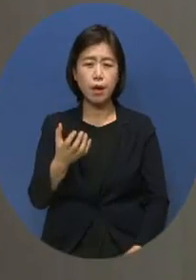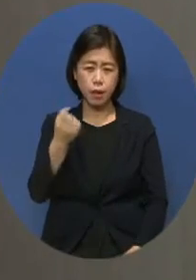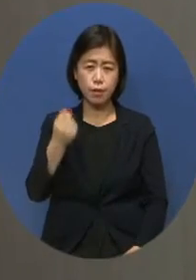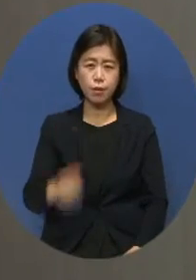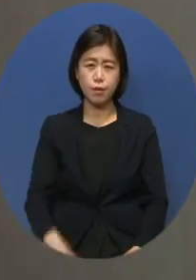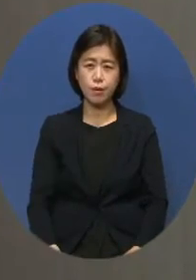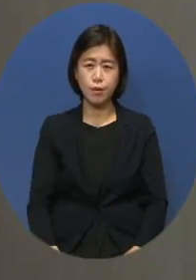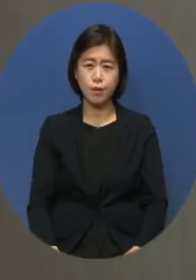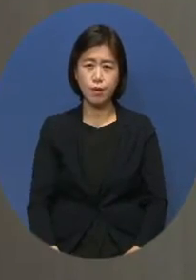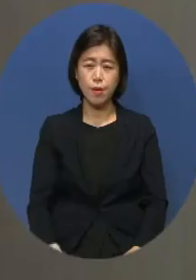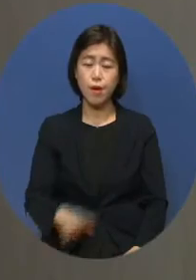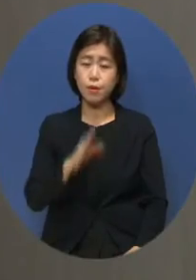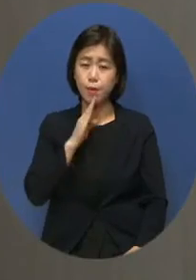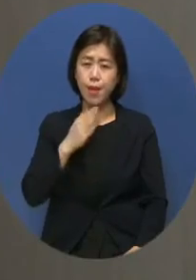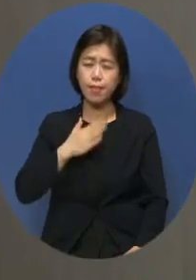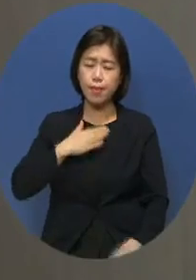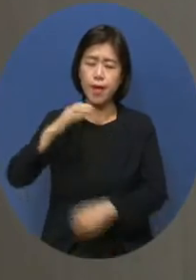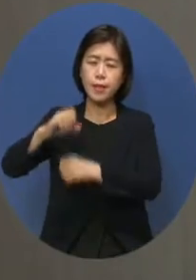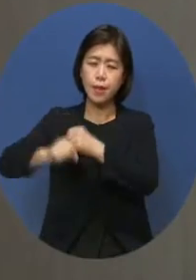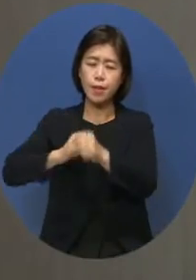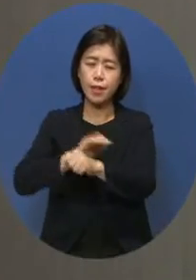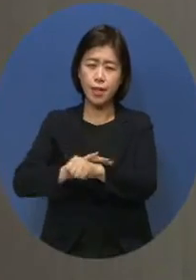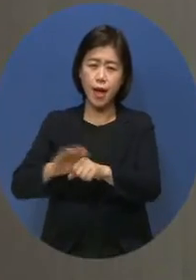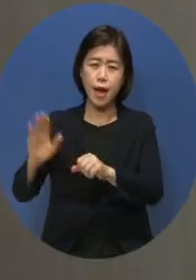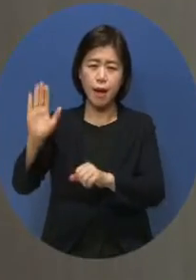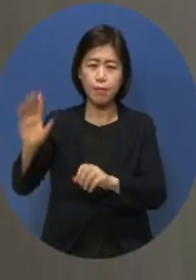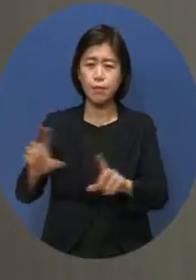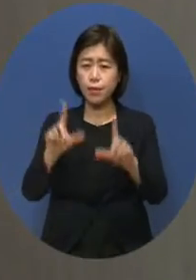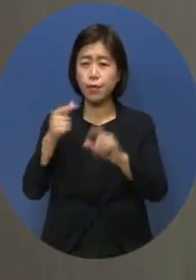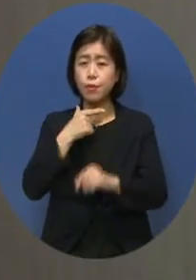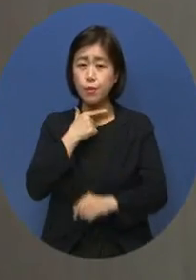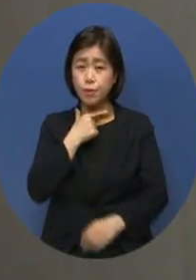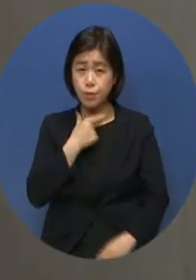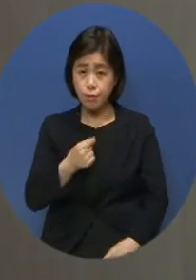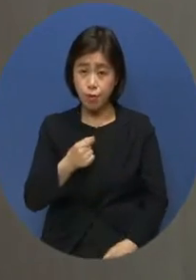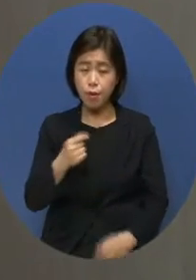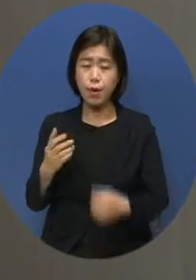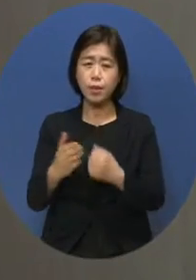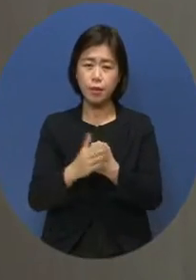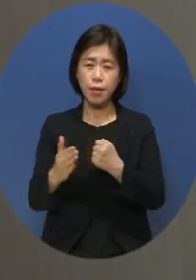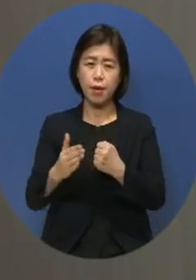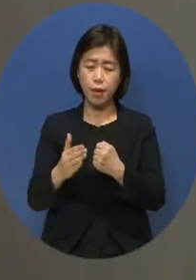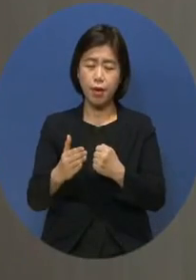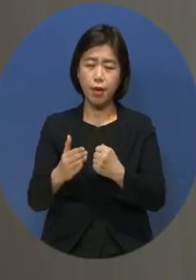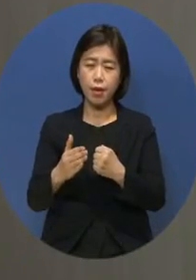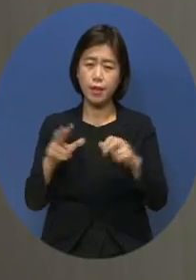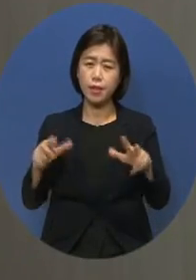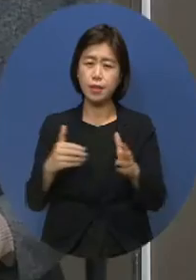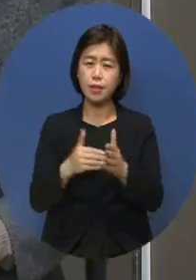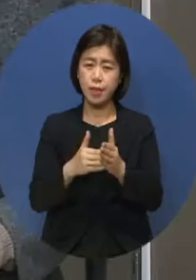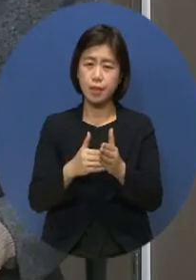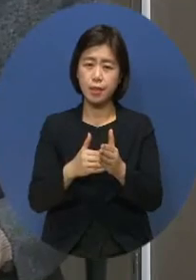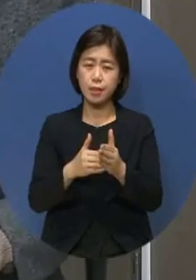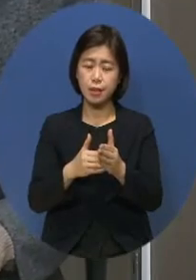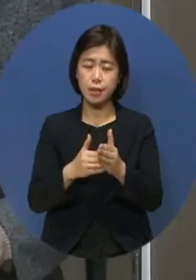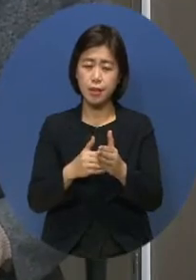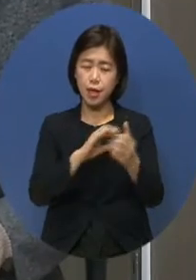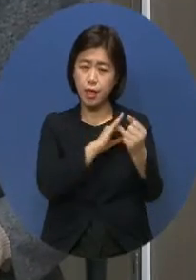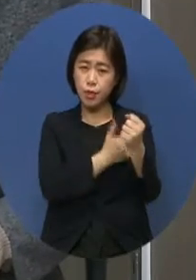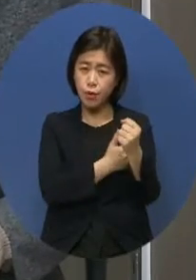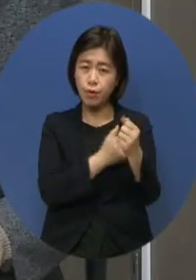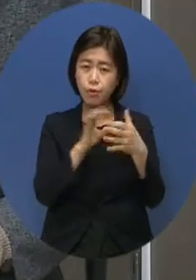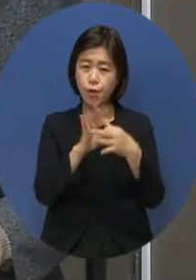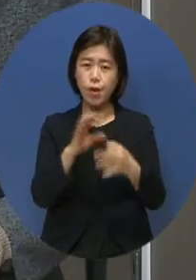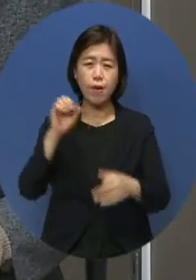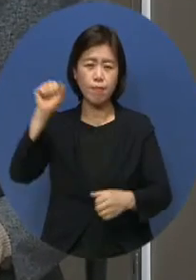제가 자유로워지고 싶어서 동생의 자유가 저의 자유와 연결되어 있다는 생각으로 여기까지 오게 된 거죠. 네. 그러니까 보다